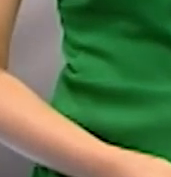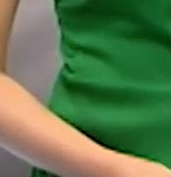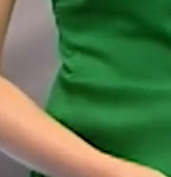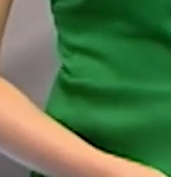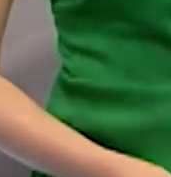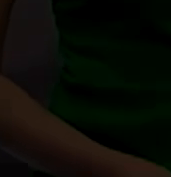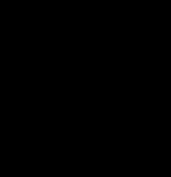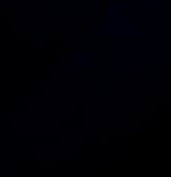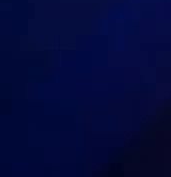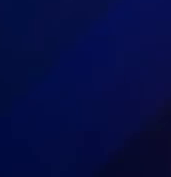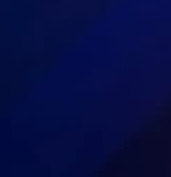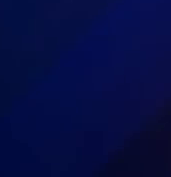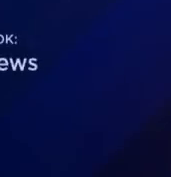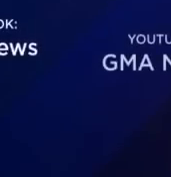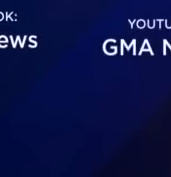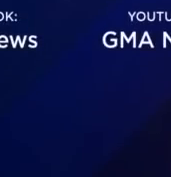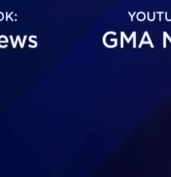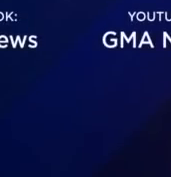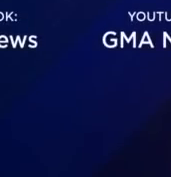www.gmanews.tv.